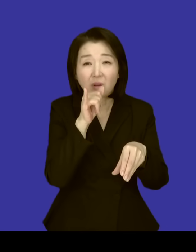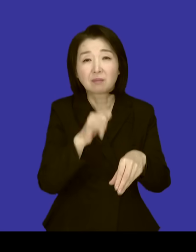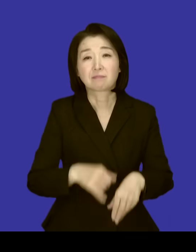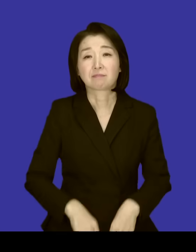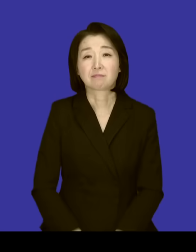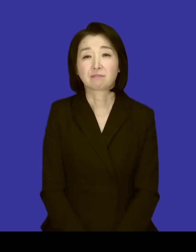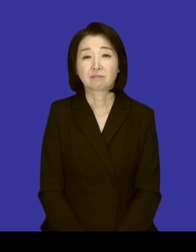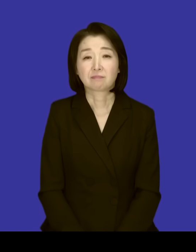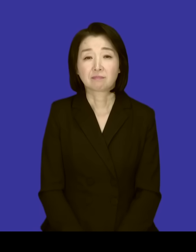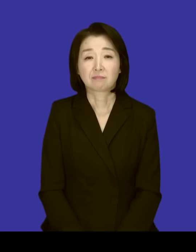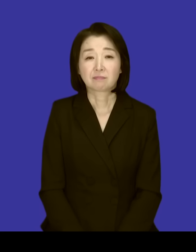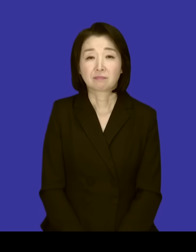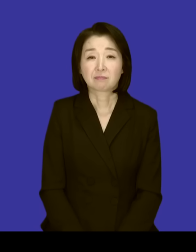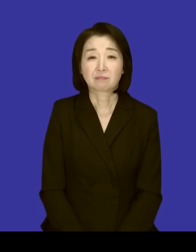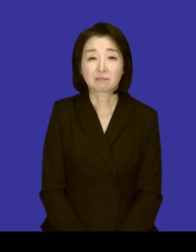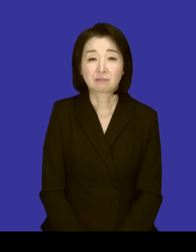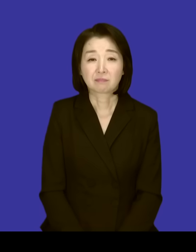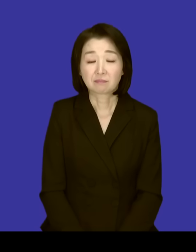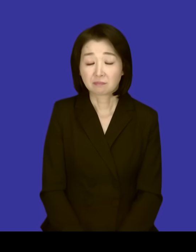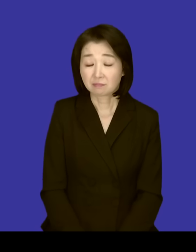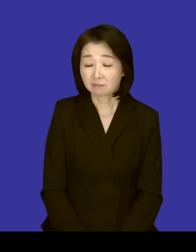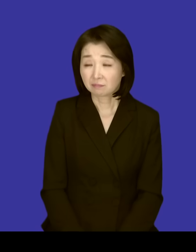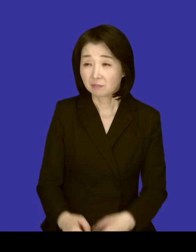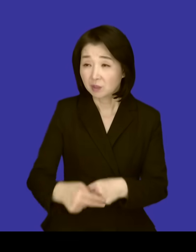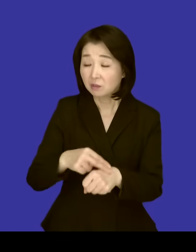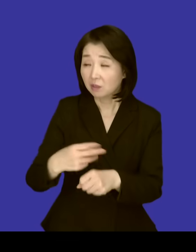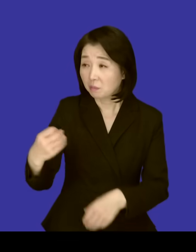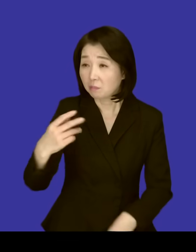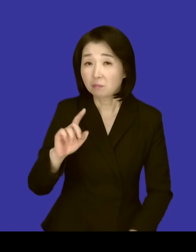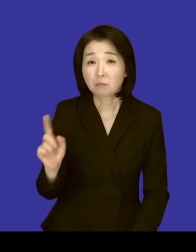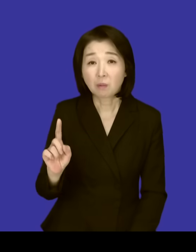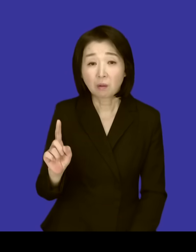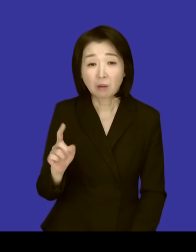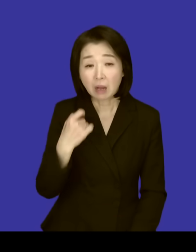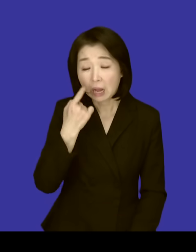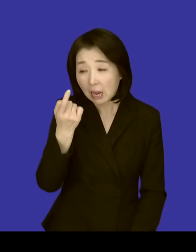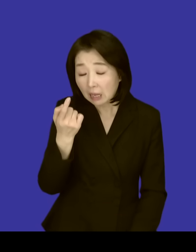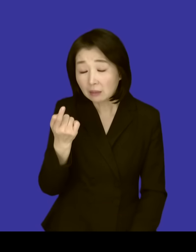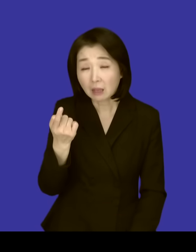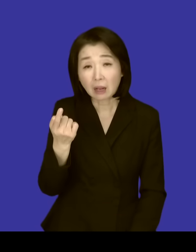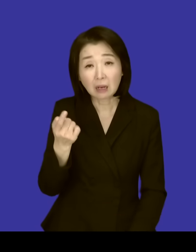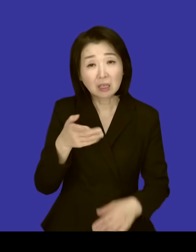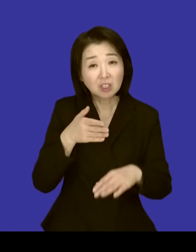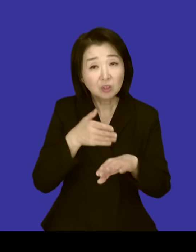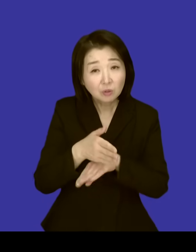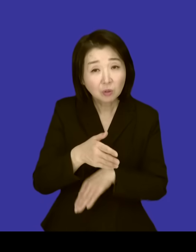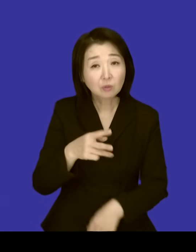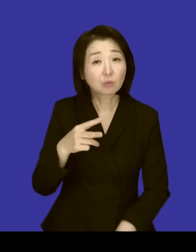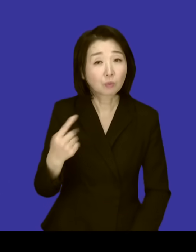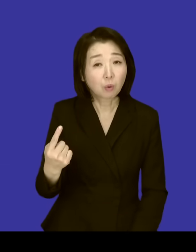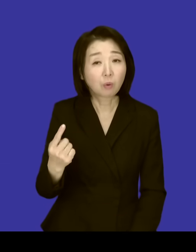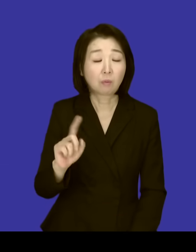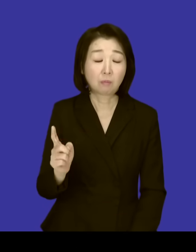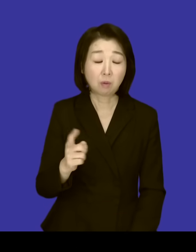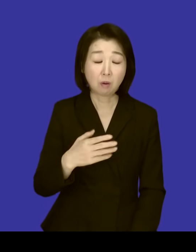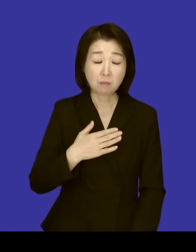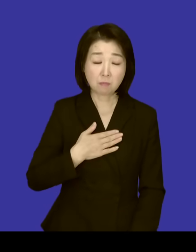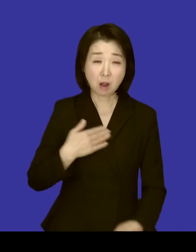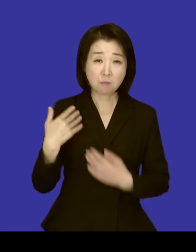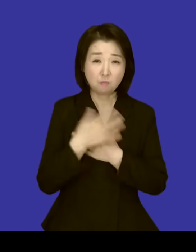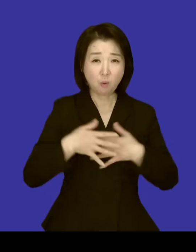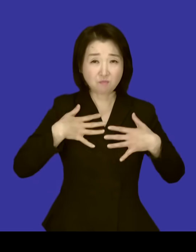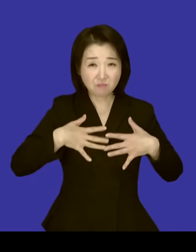하더라고요. 그래서 의사 선생님 말씀으로는 이제 한 달 정도만 늦게 왔어도 이게 전신으로